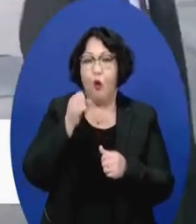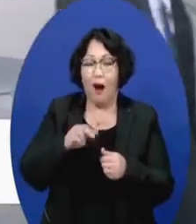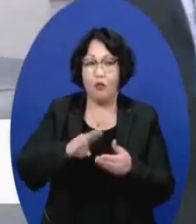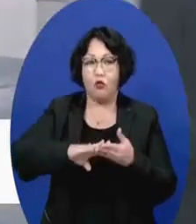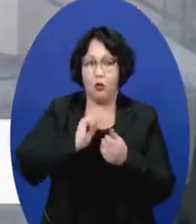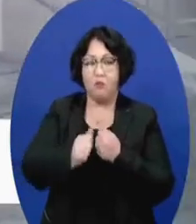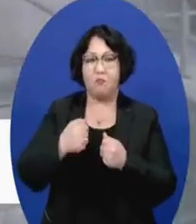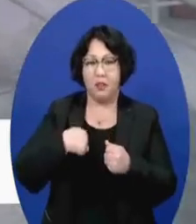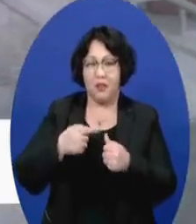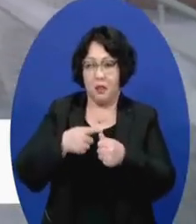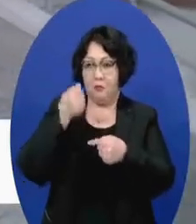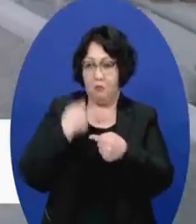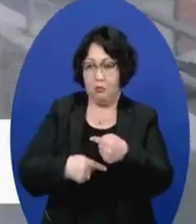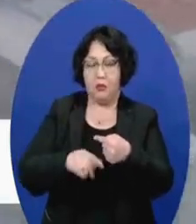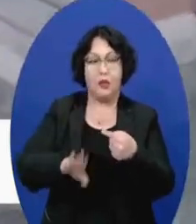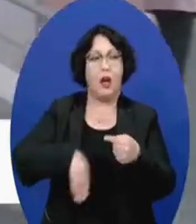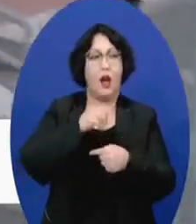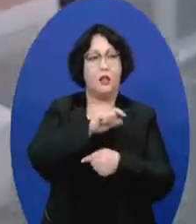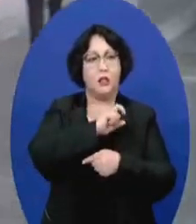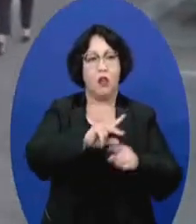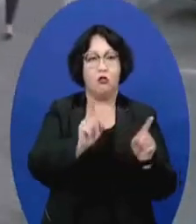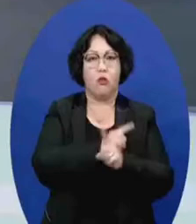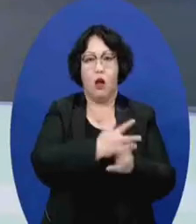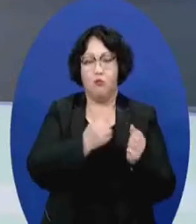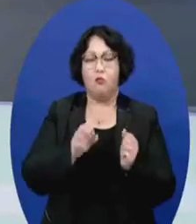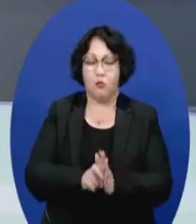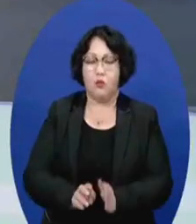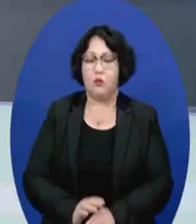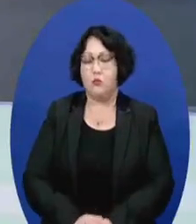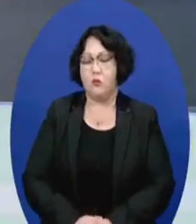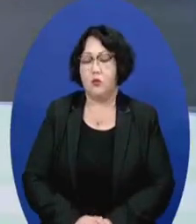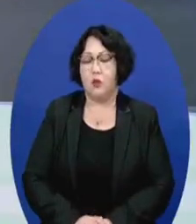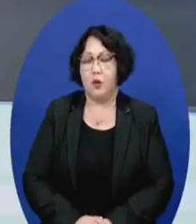хамрагдах боломжтой юм байна. Тэгвэл